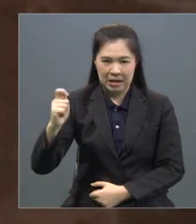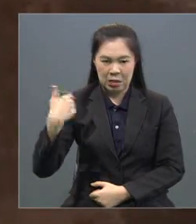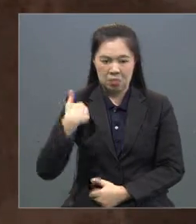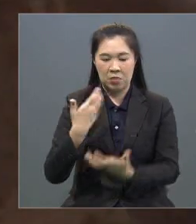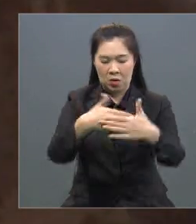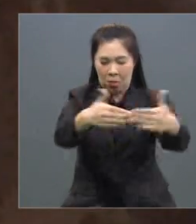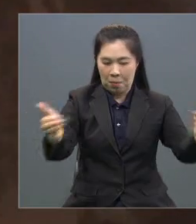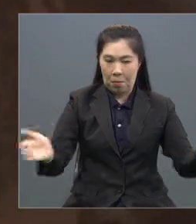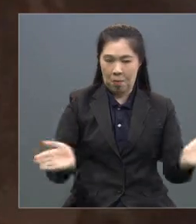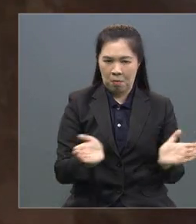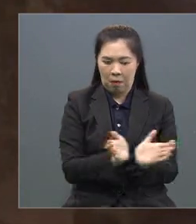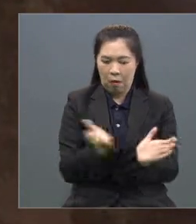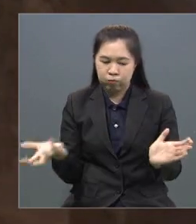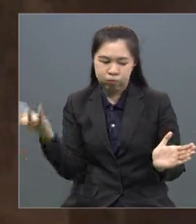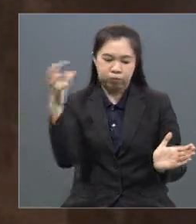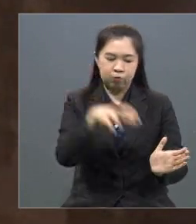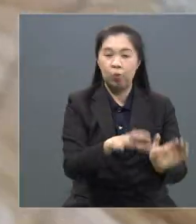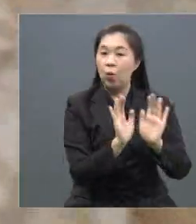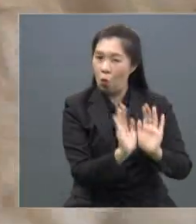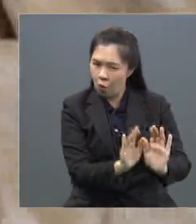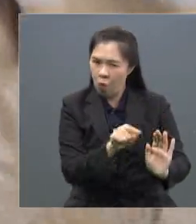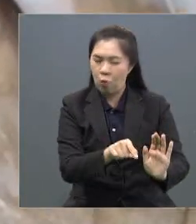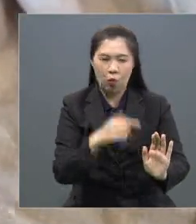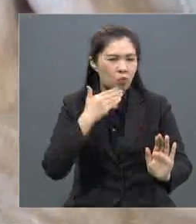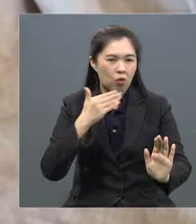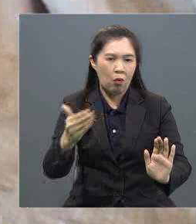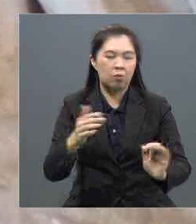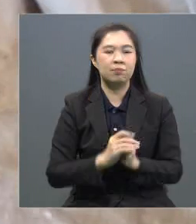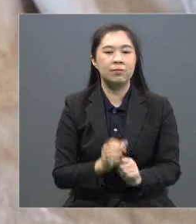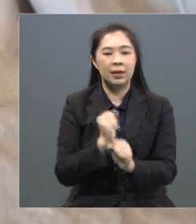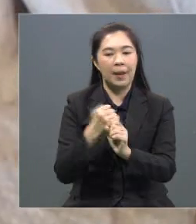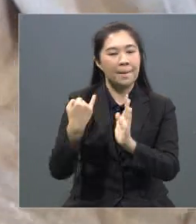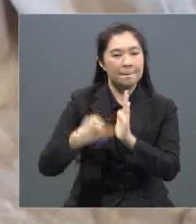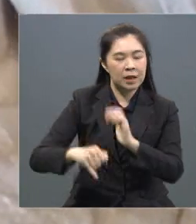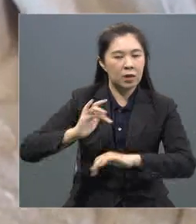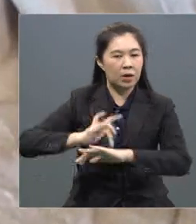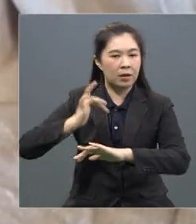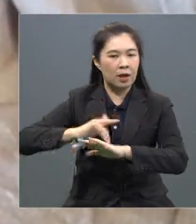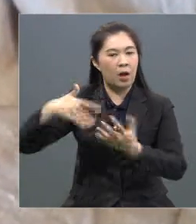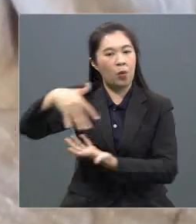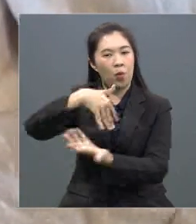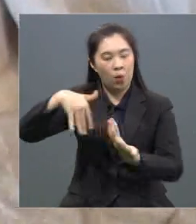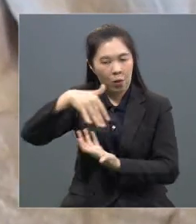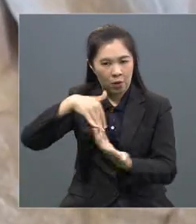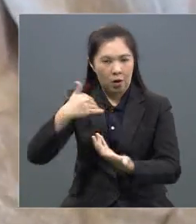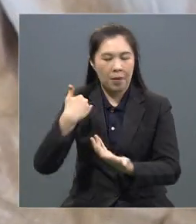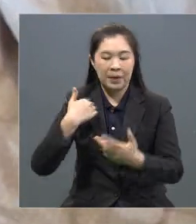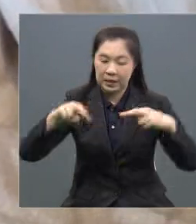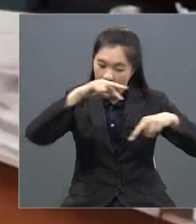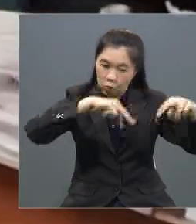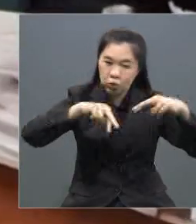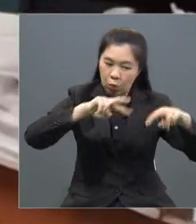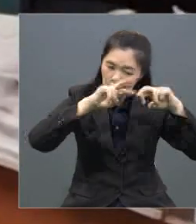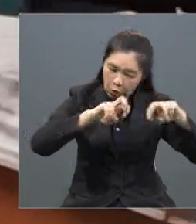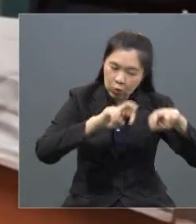ภายในบ่อซีเมนต์ซึ่งทางกองบังคับการปราบปรามการกระทำความผิดเกี่ยวกับทรัพยากรธรรมชาติและสิ่งแวดล้อมเนี่ยอยู่ระหว่างตรวจสอบข้อเท็จ